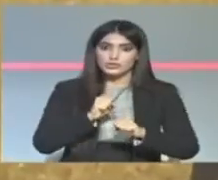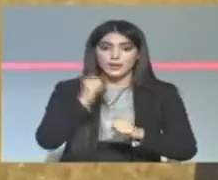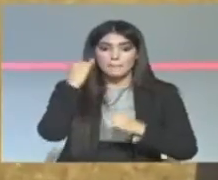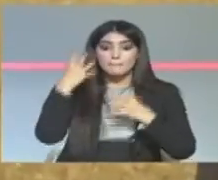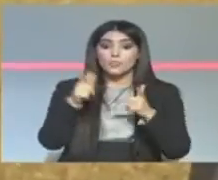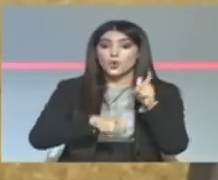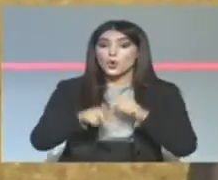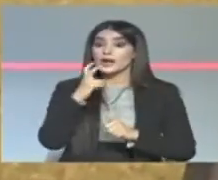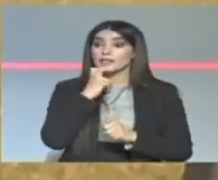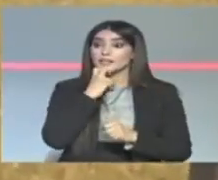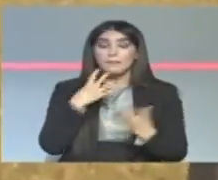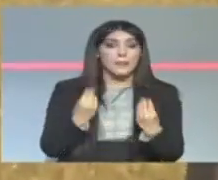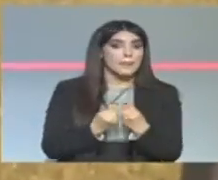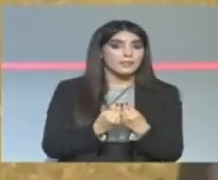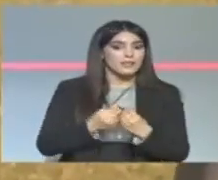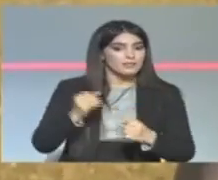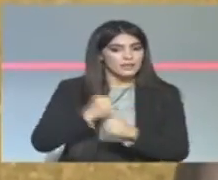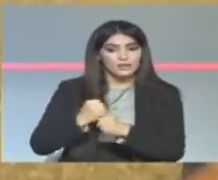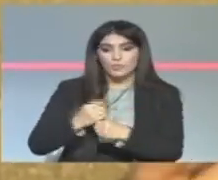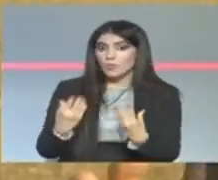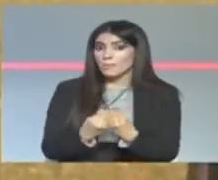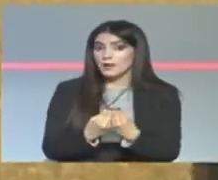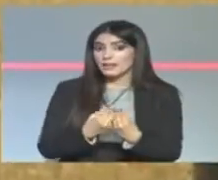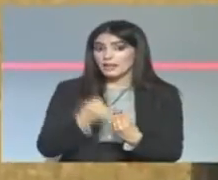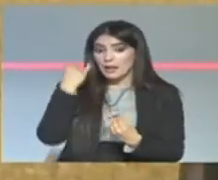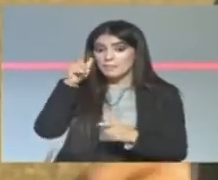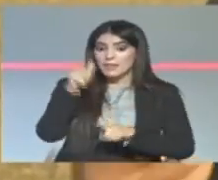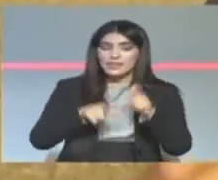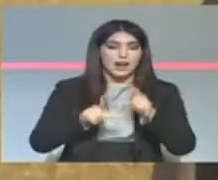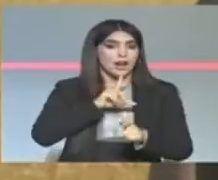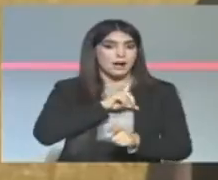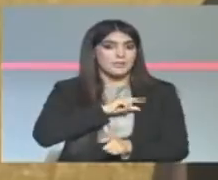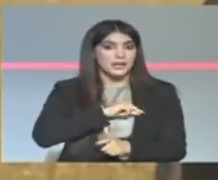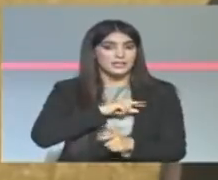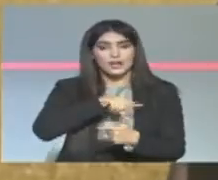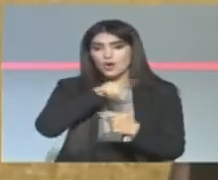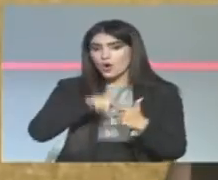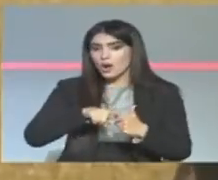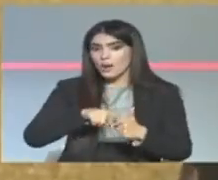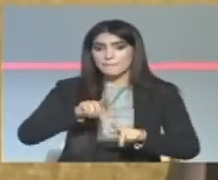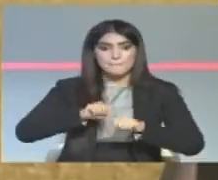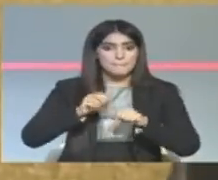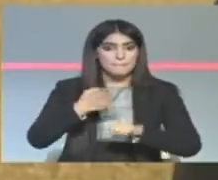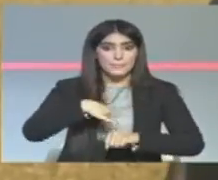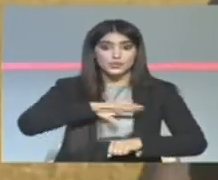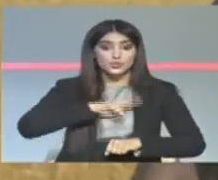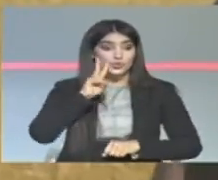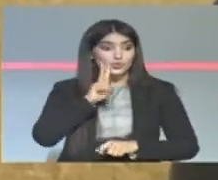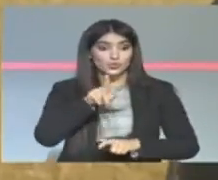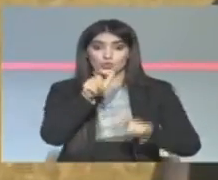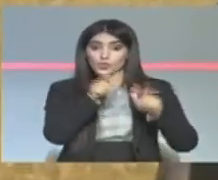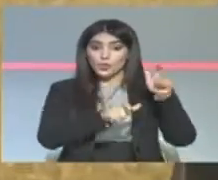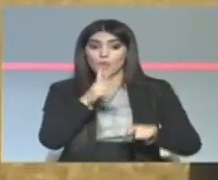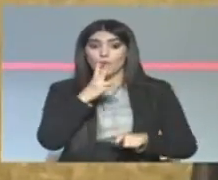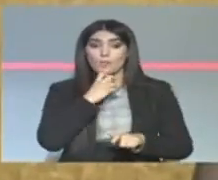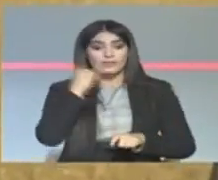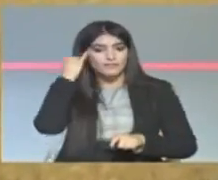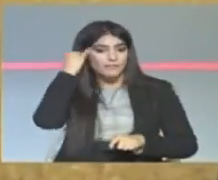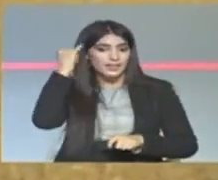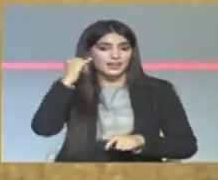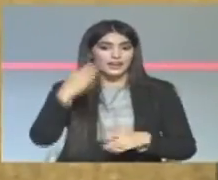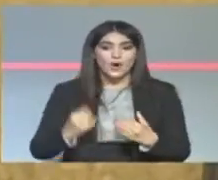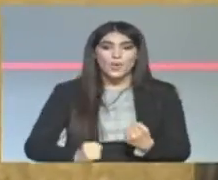بالمواطن حتى مثلا اعمل الامان سلطه ذلك يقوموا تمتا المبادره على